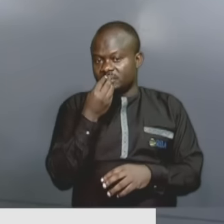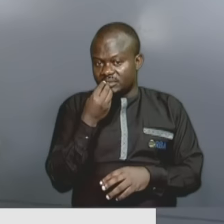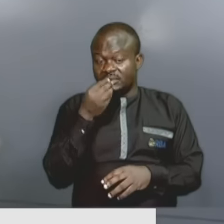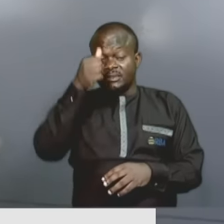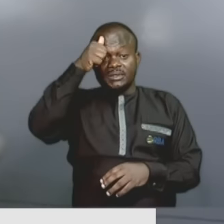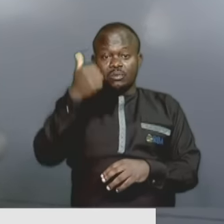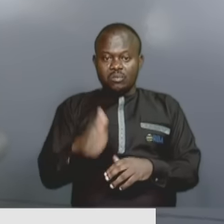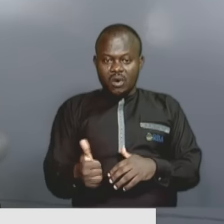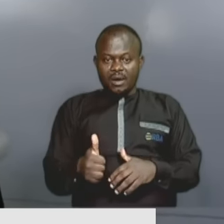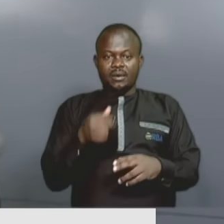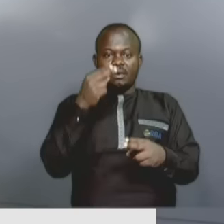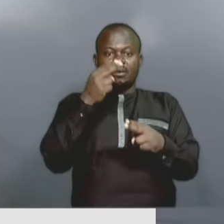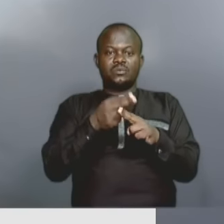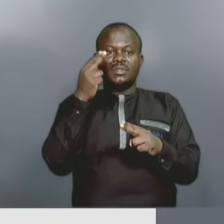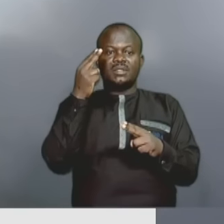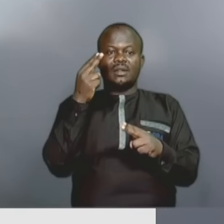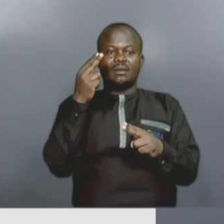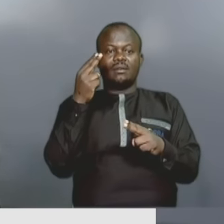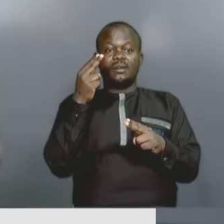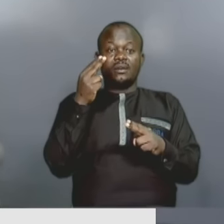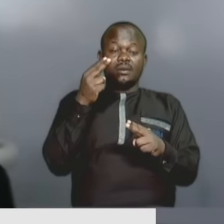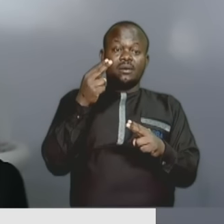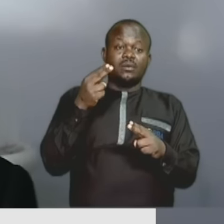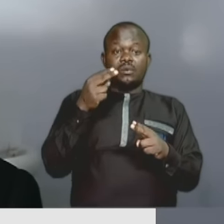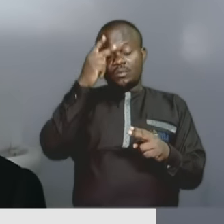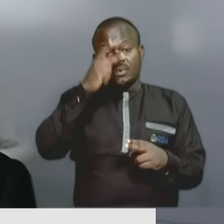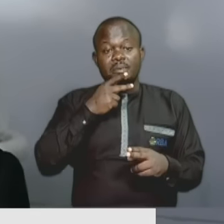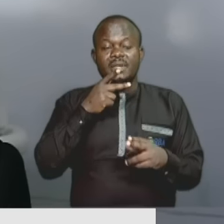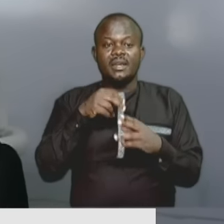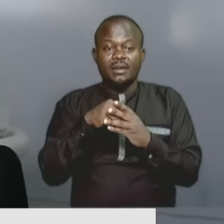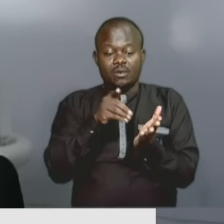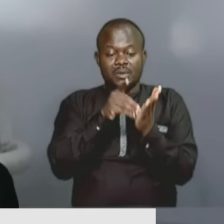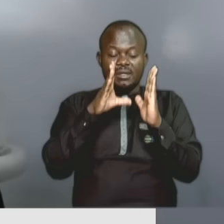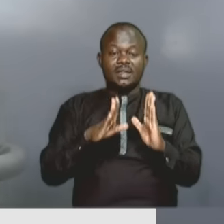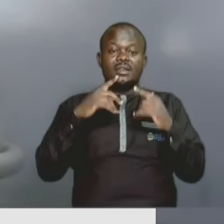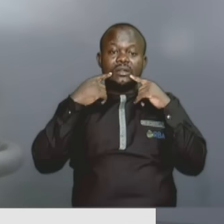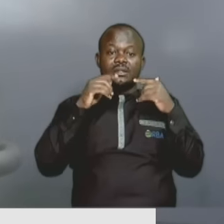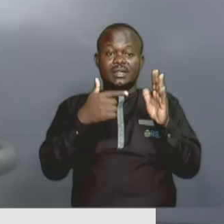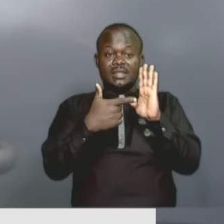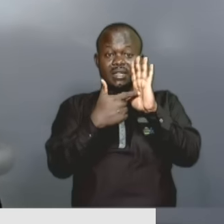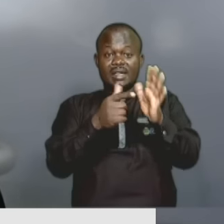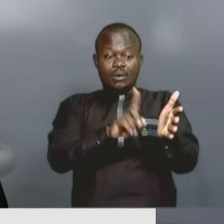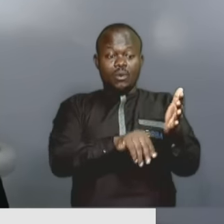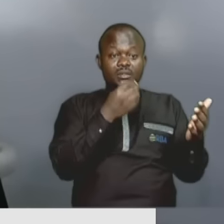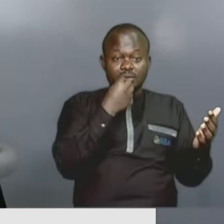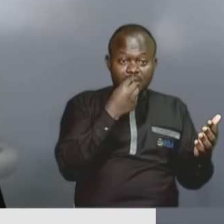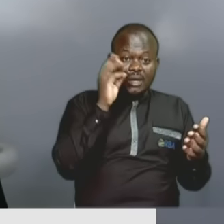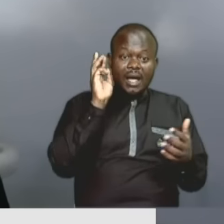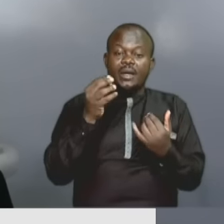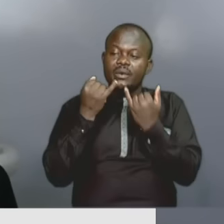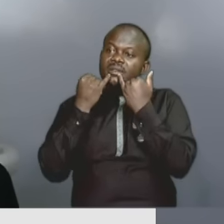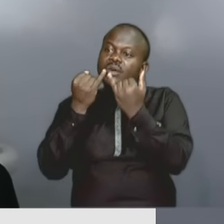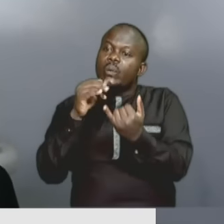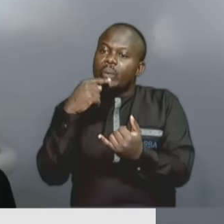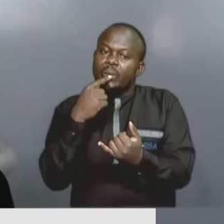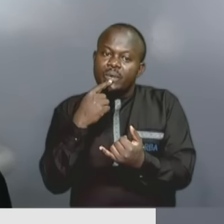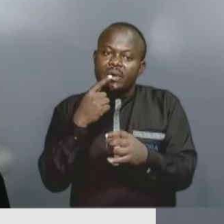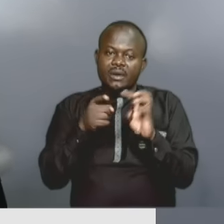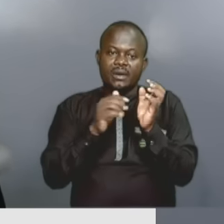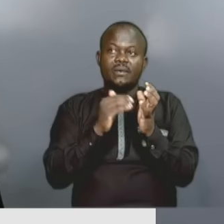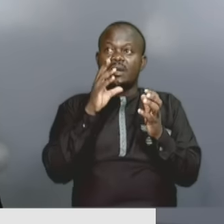Umuhanga twita umubyeyi w'abaganga ari we Hippocrate yavuze ngo nyereka ibyurya zakubwira uriwe, kandi anavuga